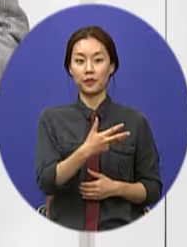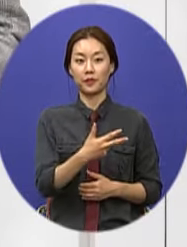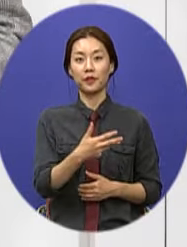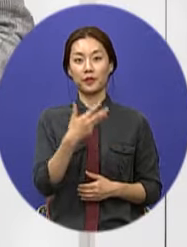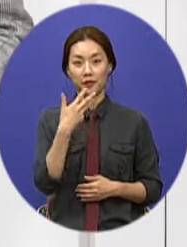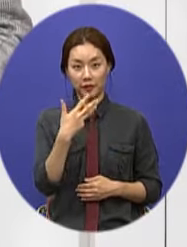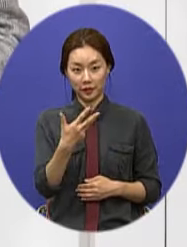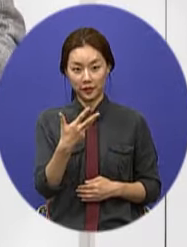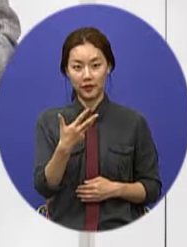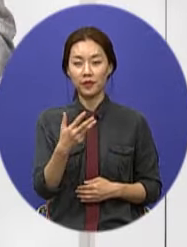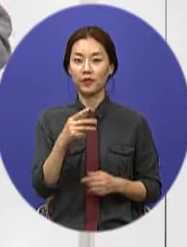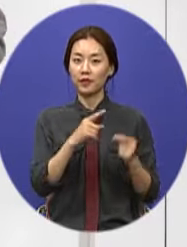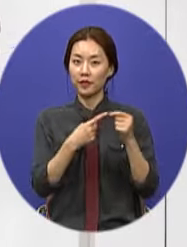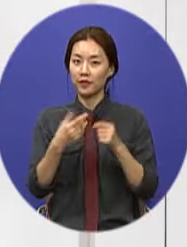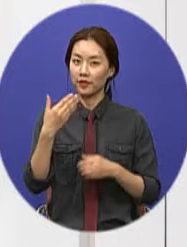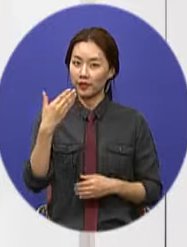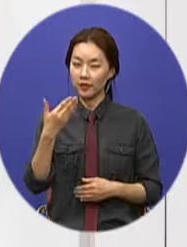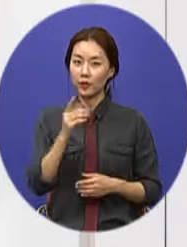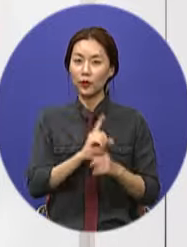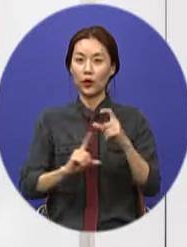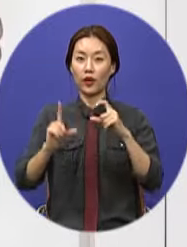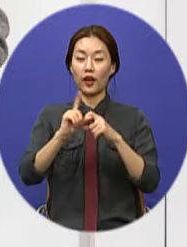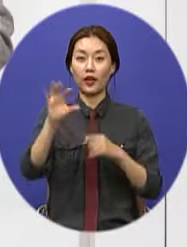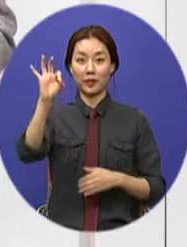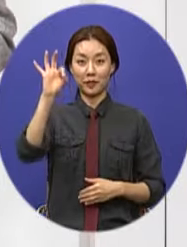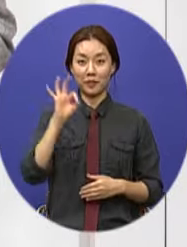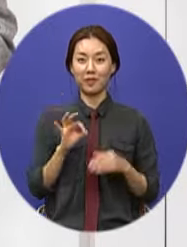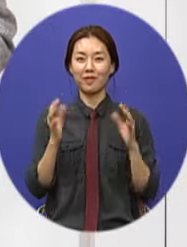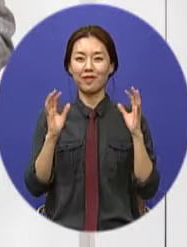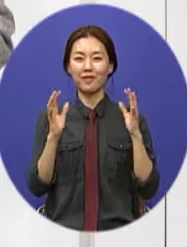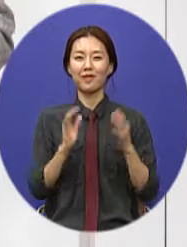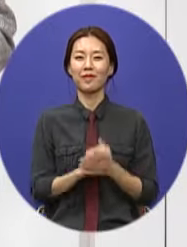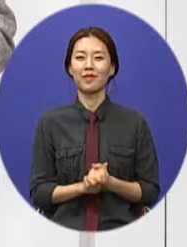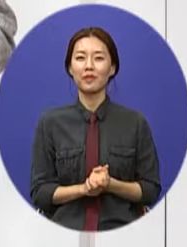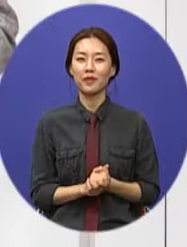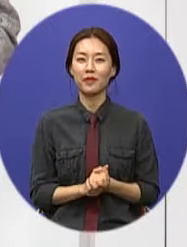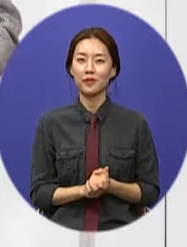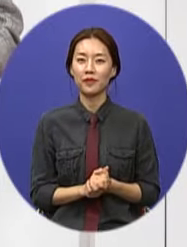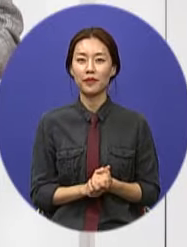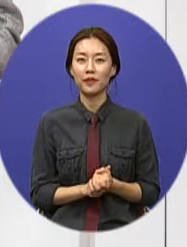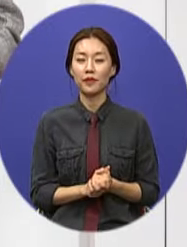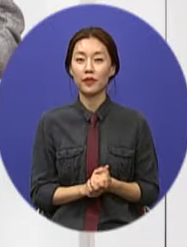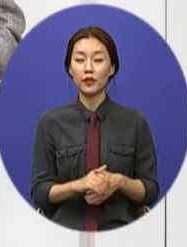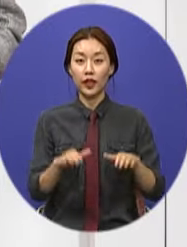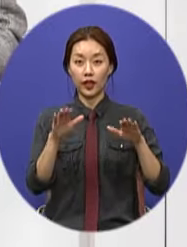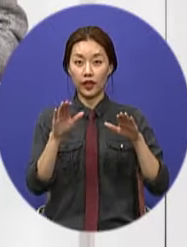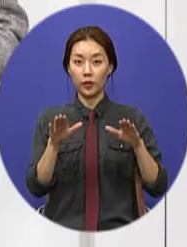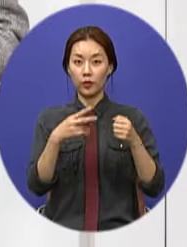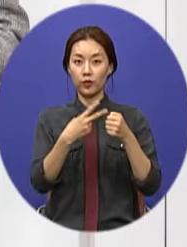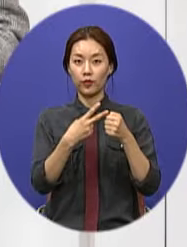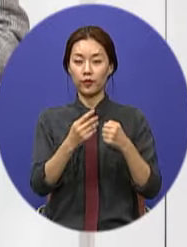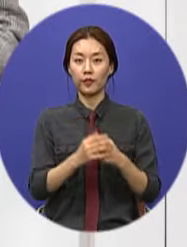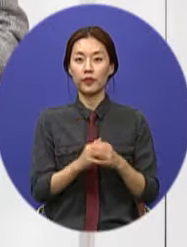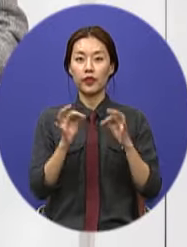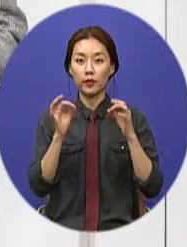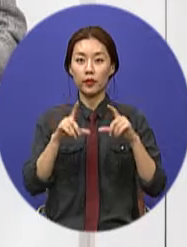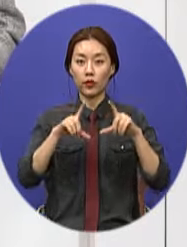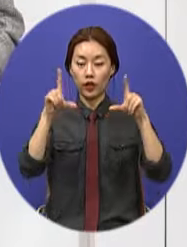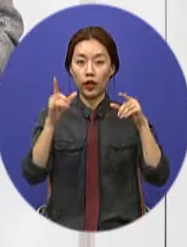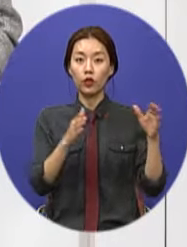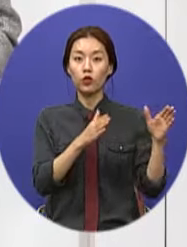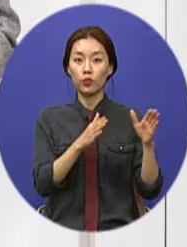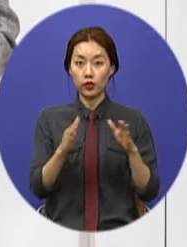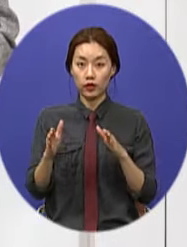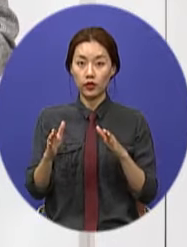8장 박자 8장 가사 9장 보너스 만장. 아. 자, 이번에는요. 네. 금요일 날